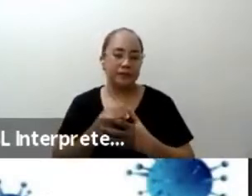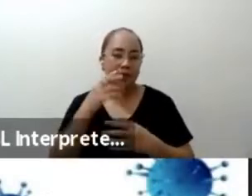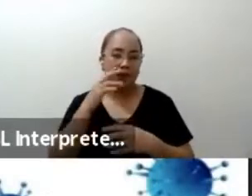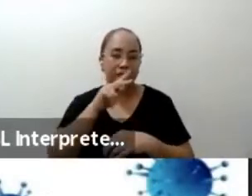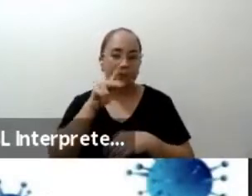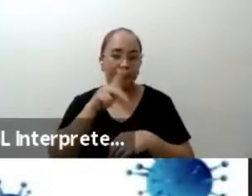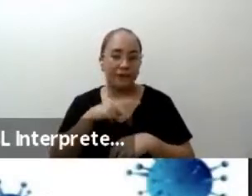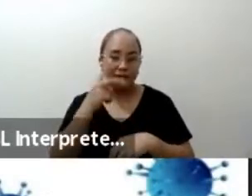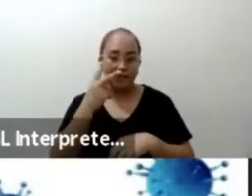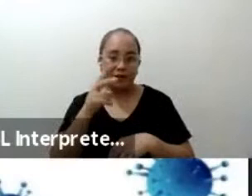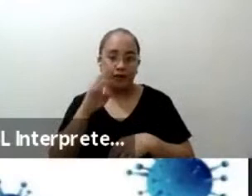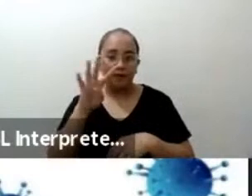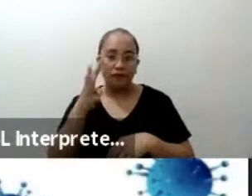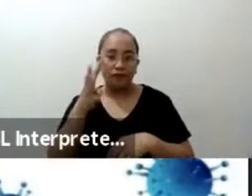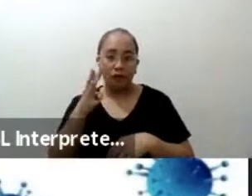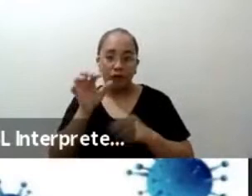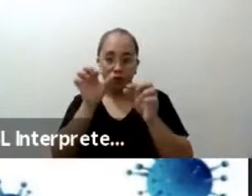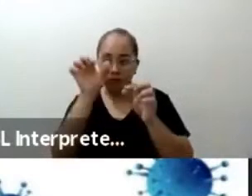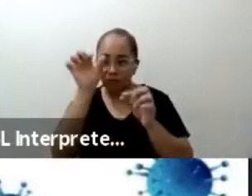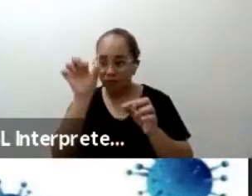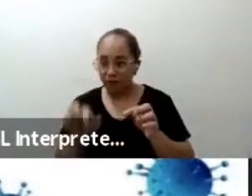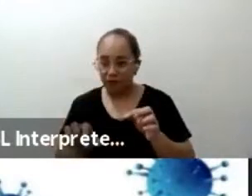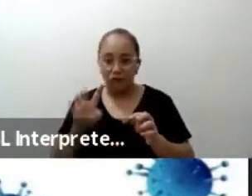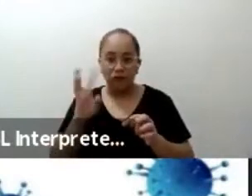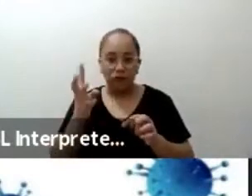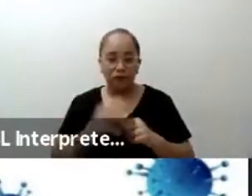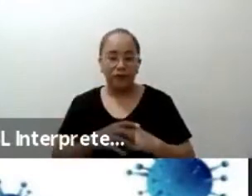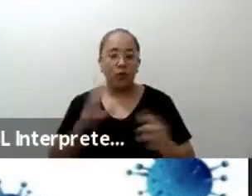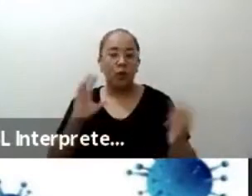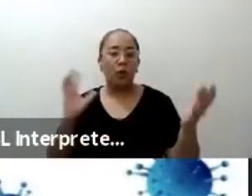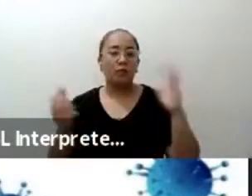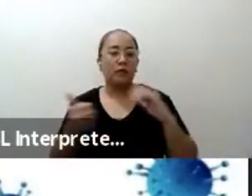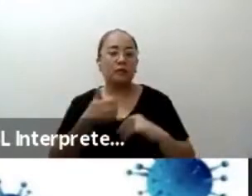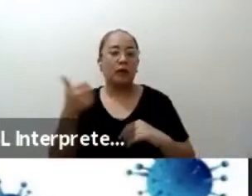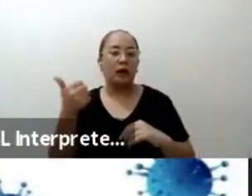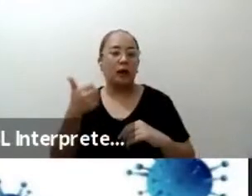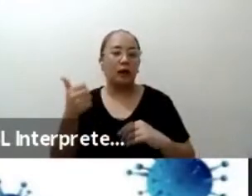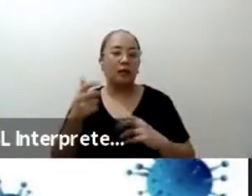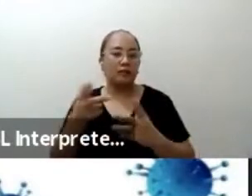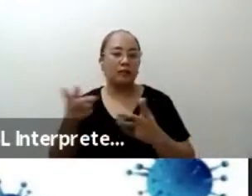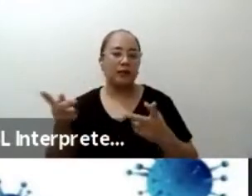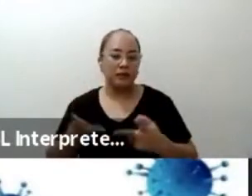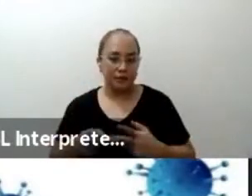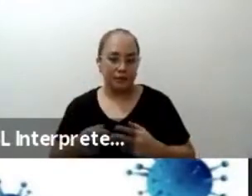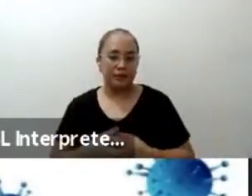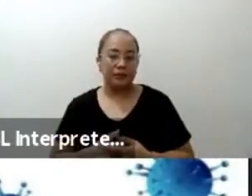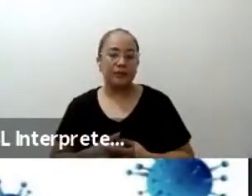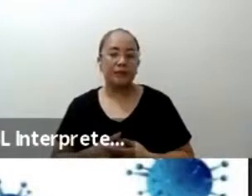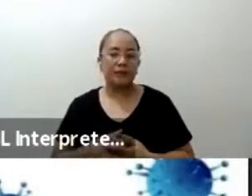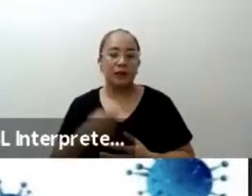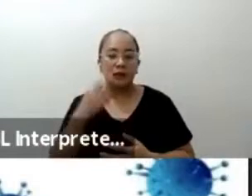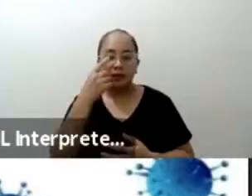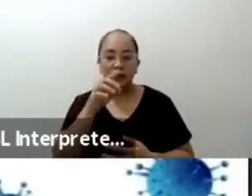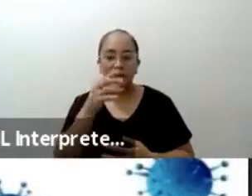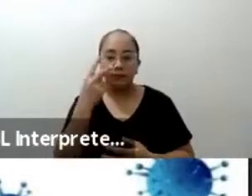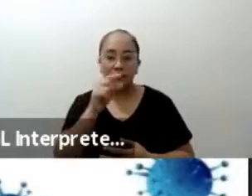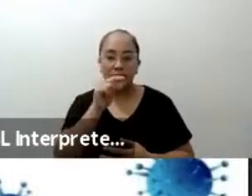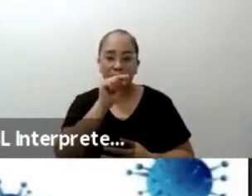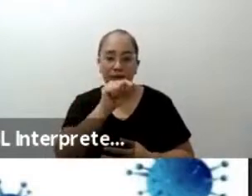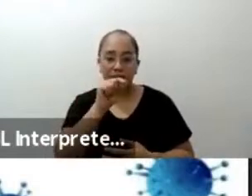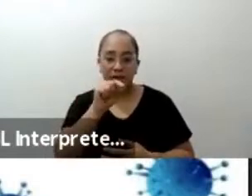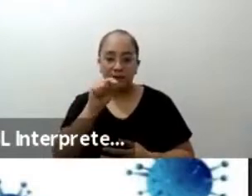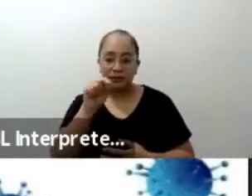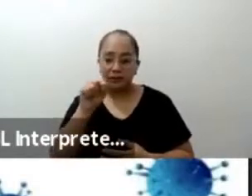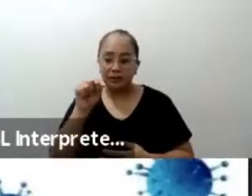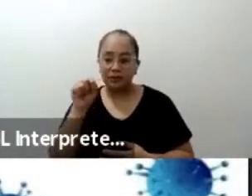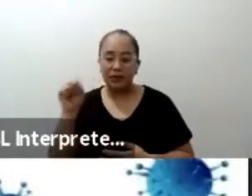4th bar kumpara sa ibang lugar. At itong dotted lines na ito ay ang